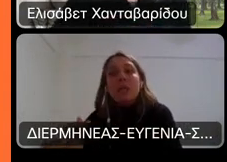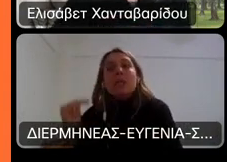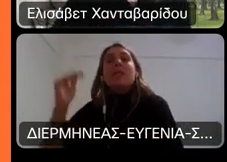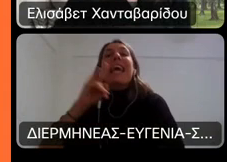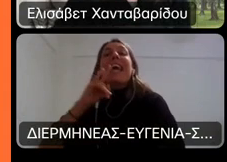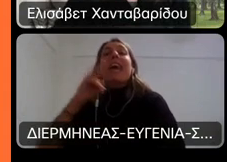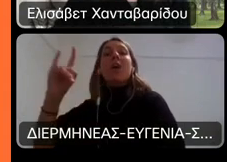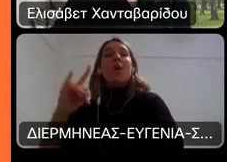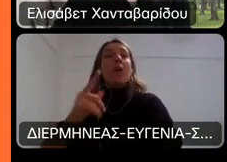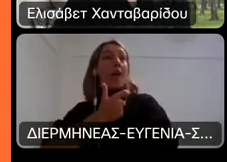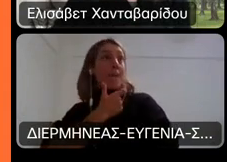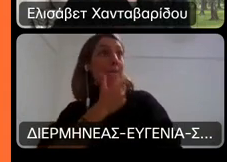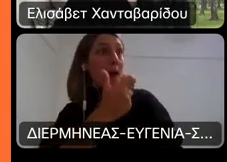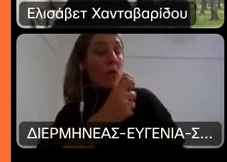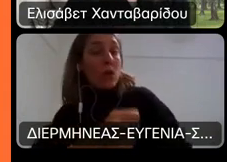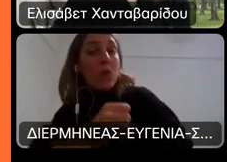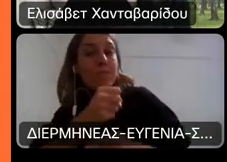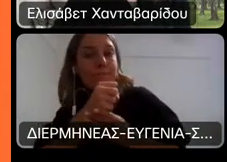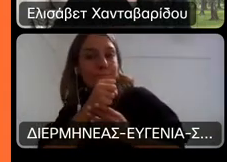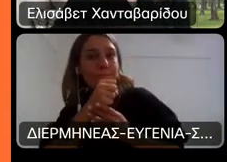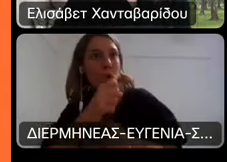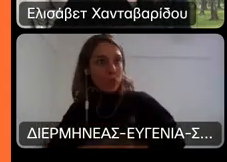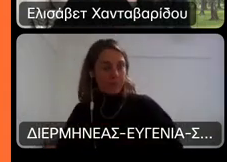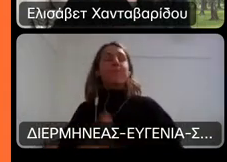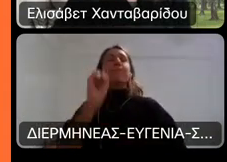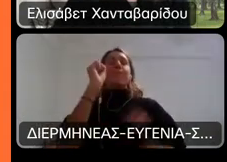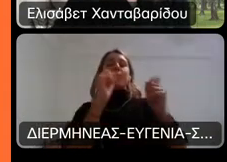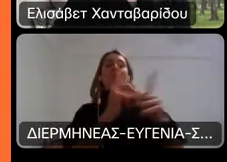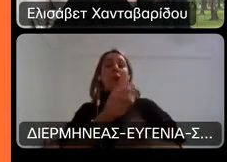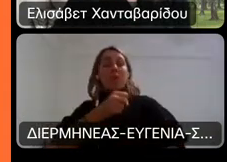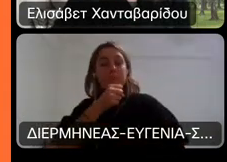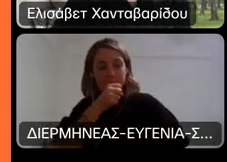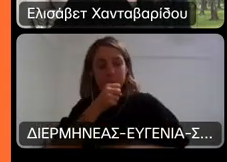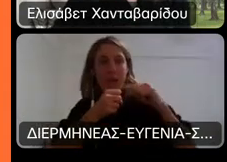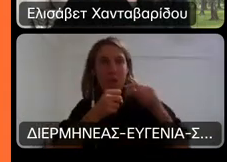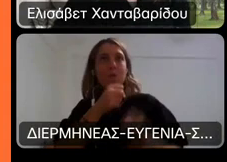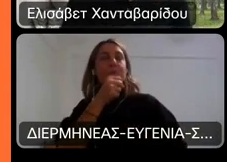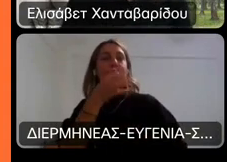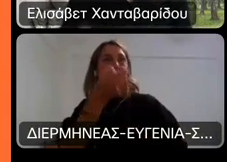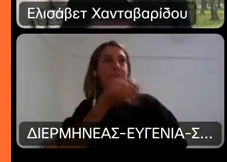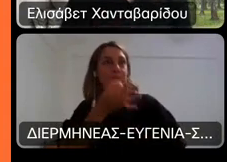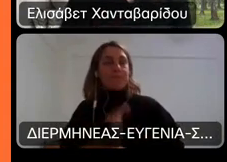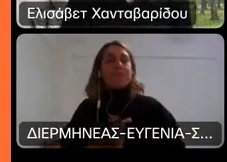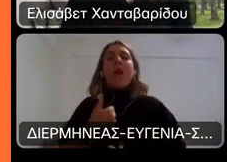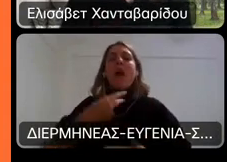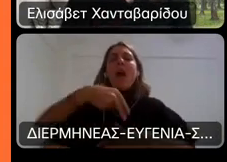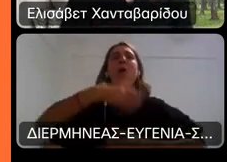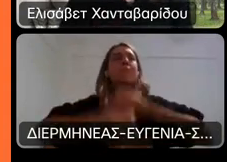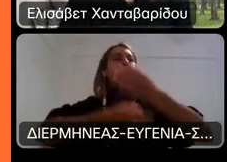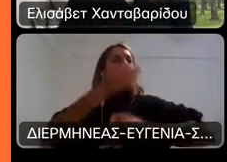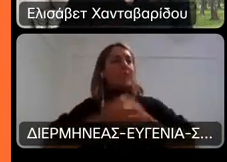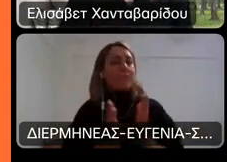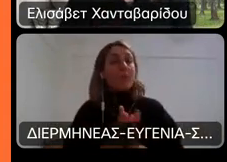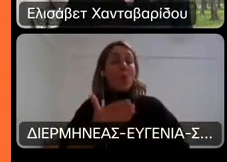Με ακούτε να έρθω πιο κοντά? Ναι, ναι. Ναι. Ωραία. Από εδώ θα μιλάω. Λοιπόν, εγώ θα σας μιλήσω για το δικό